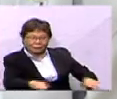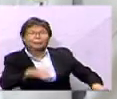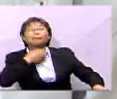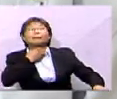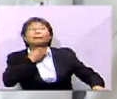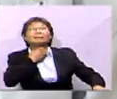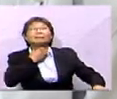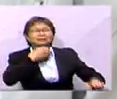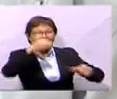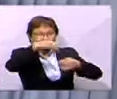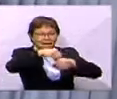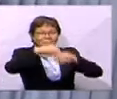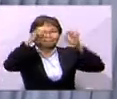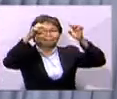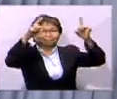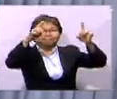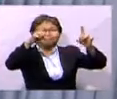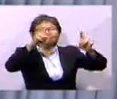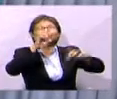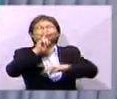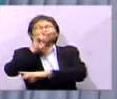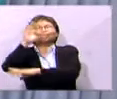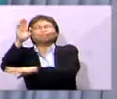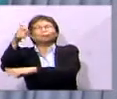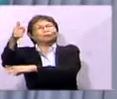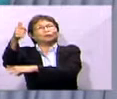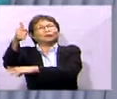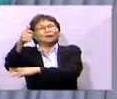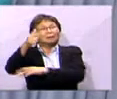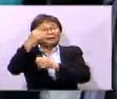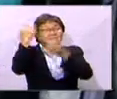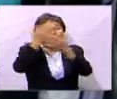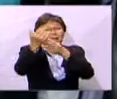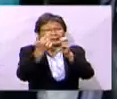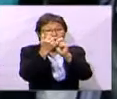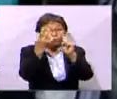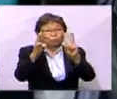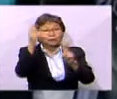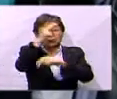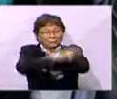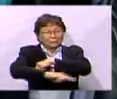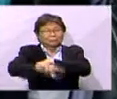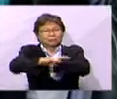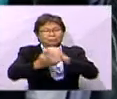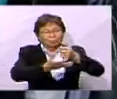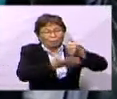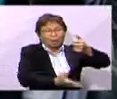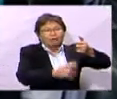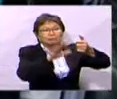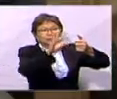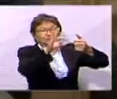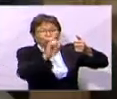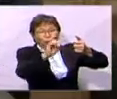bidang pendidikan terjamin. Sehingga tahun lepas, kerajaan negeri memperuntuk lebih RM97 juta